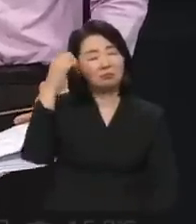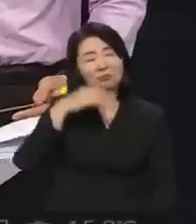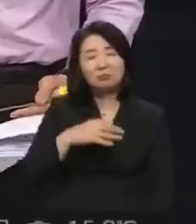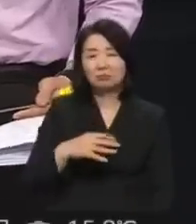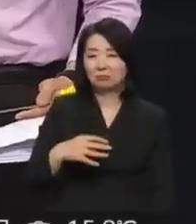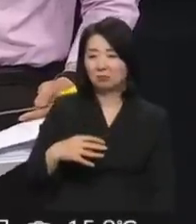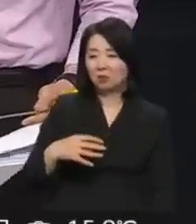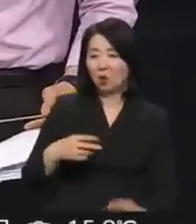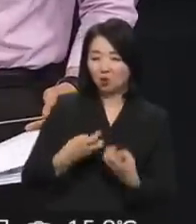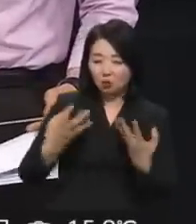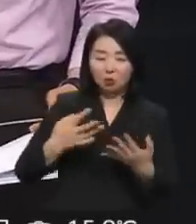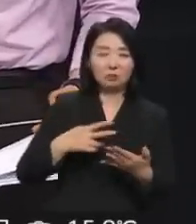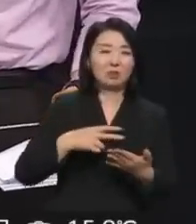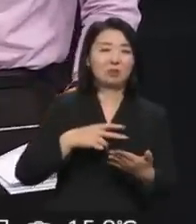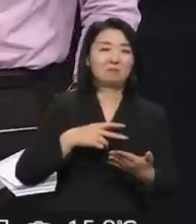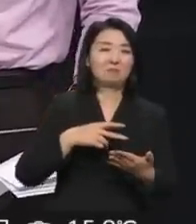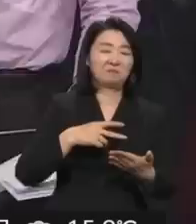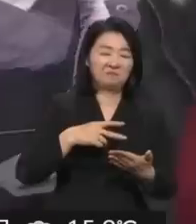아니냐는 해석이 나왔습니다.